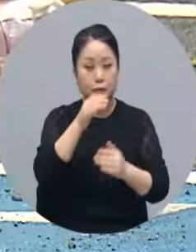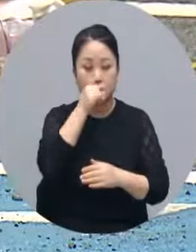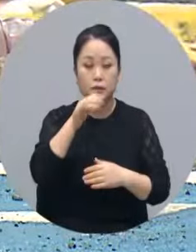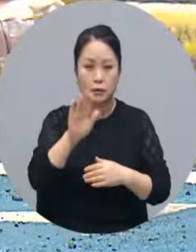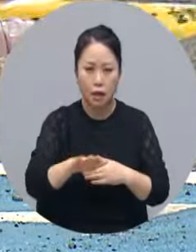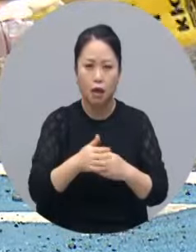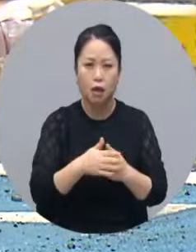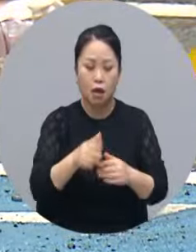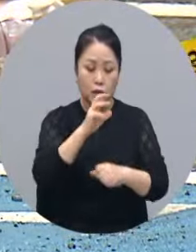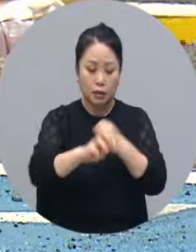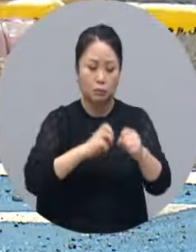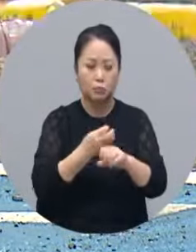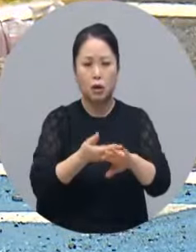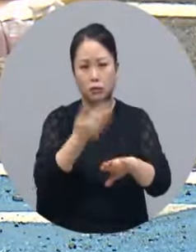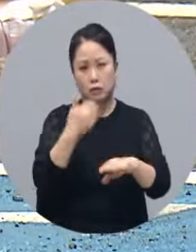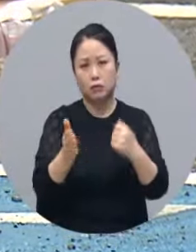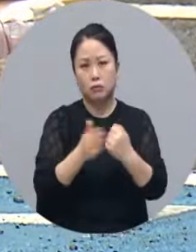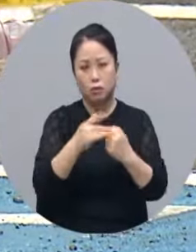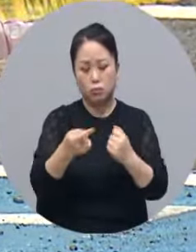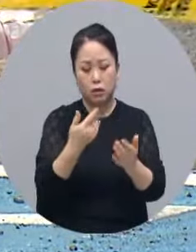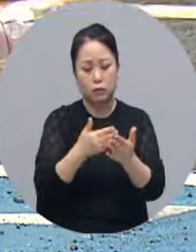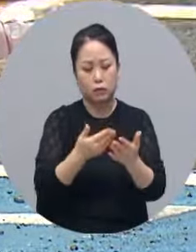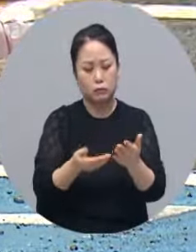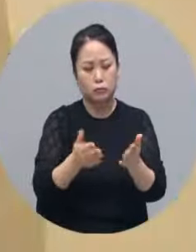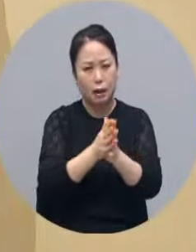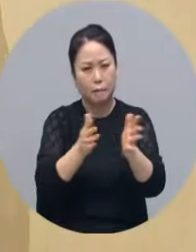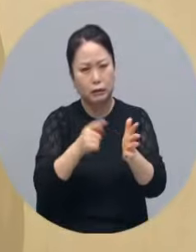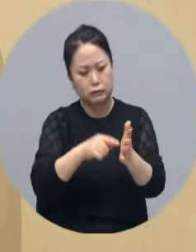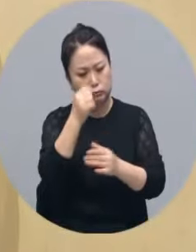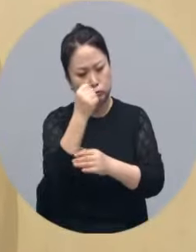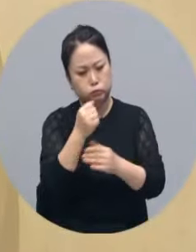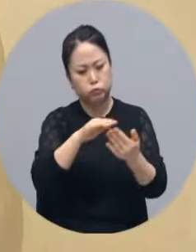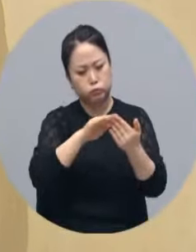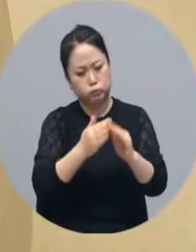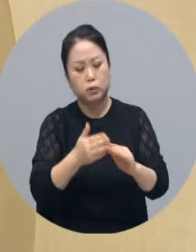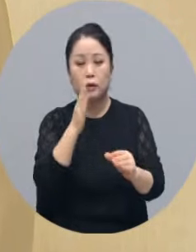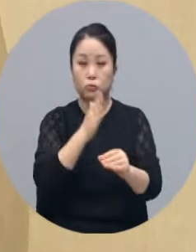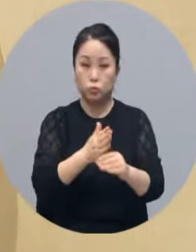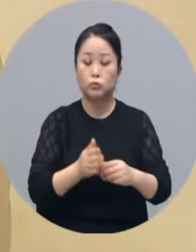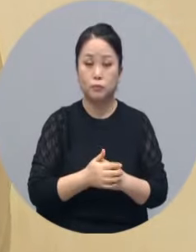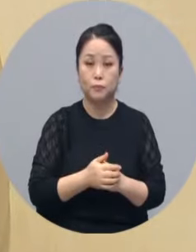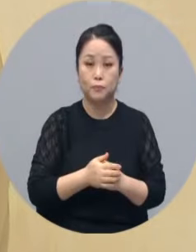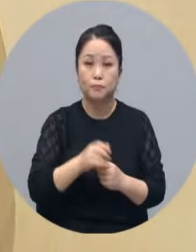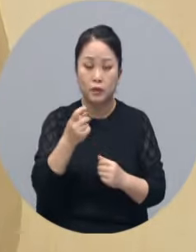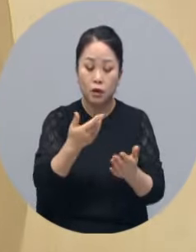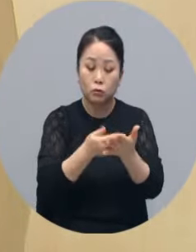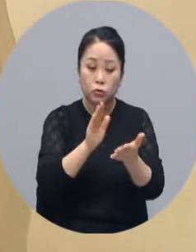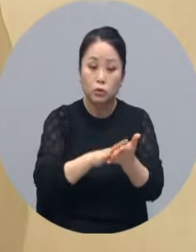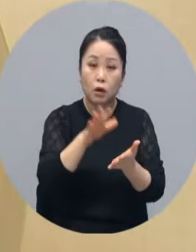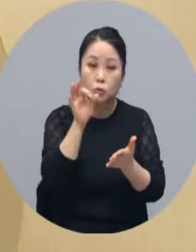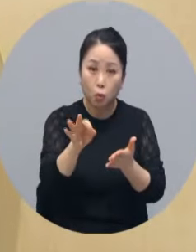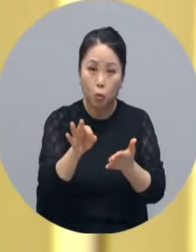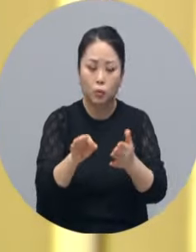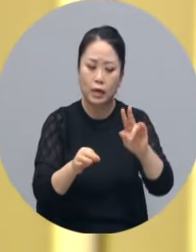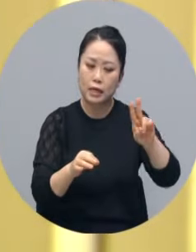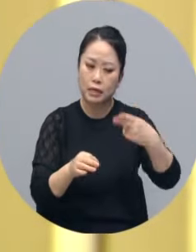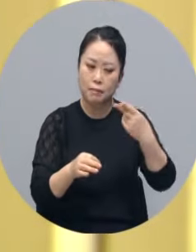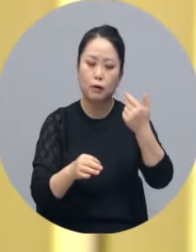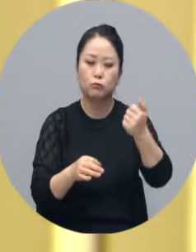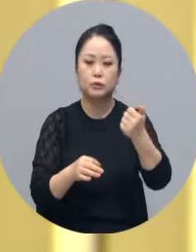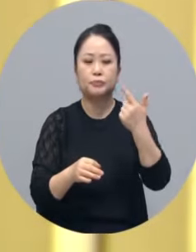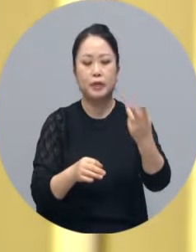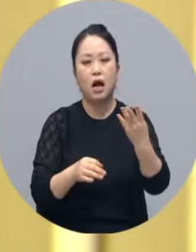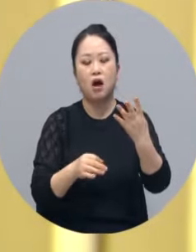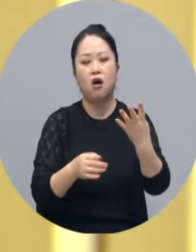문제가 심각합니다. 도시공사 임대아파트만 지난 2022년까지 수선 유지 비용으로 564억 원이